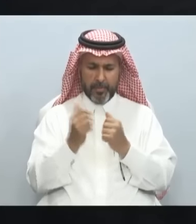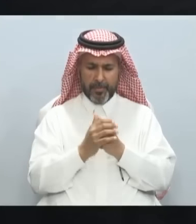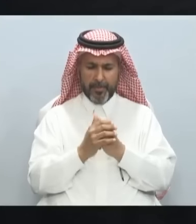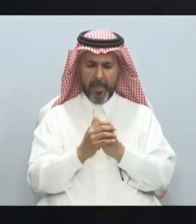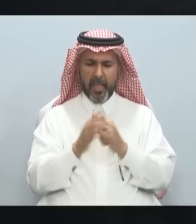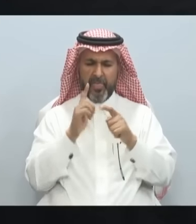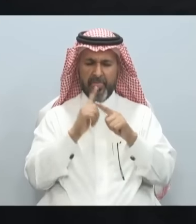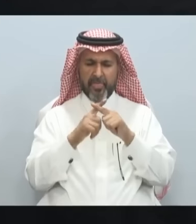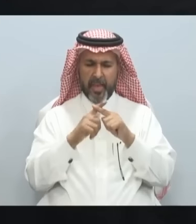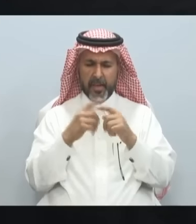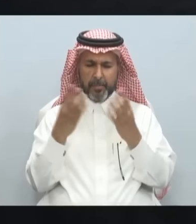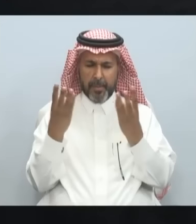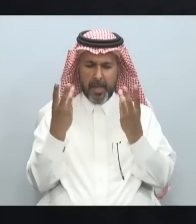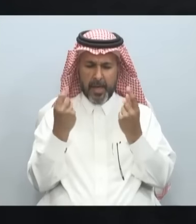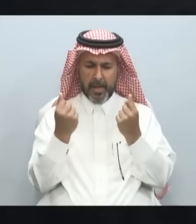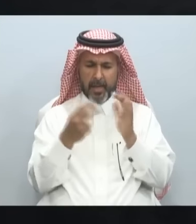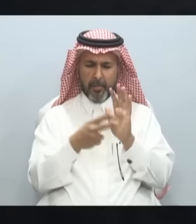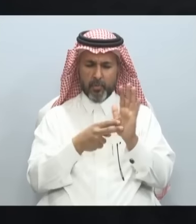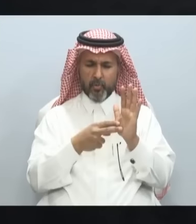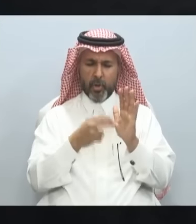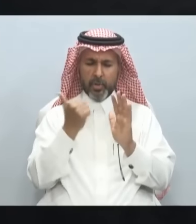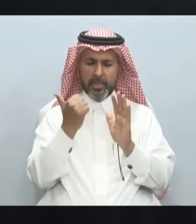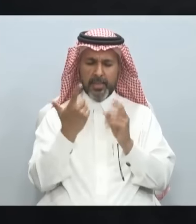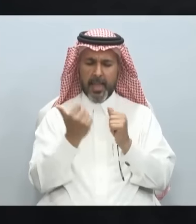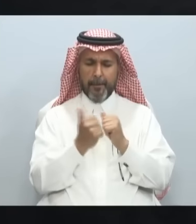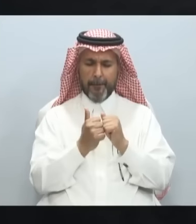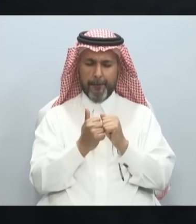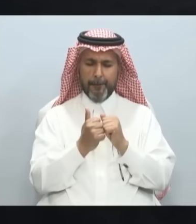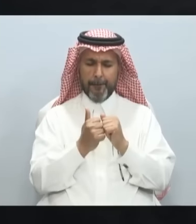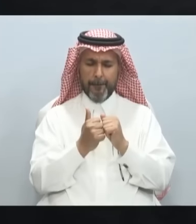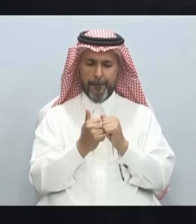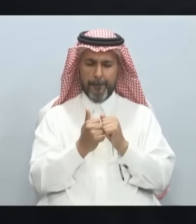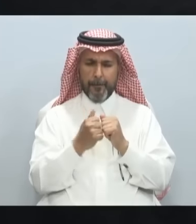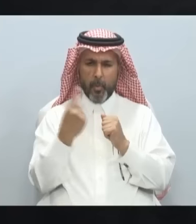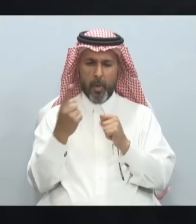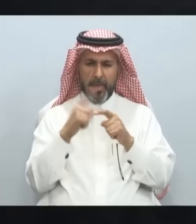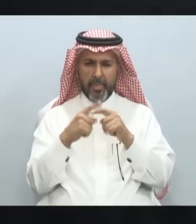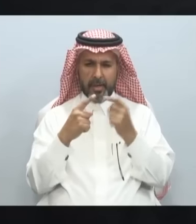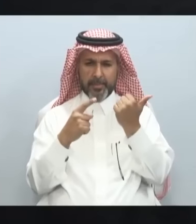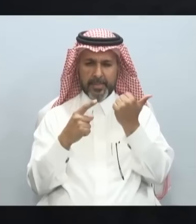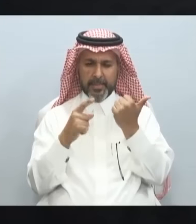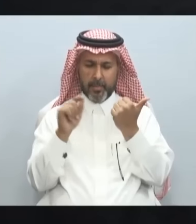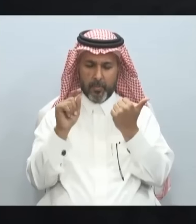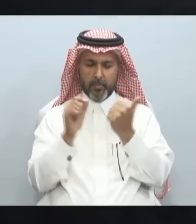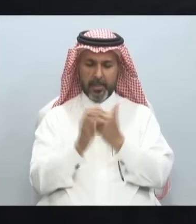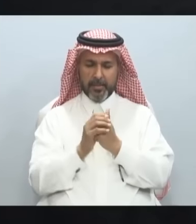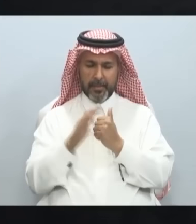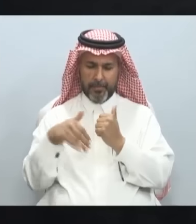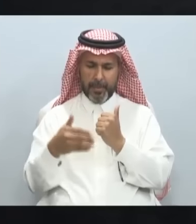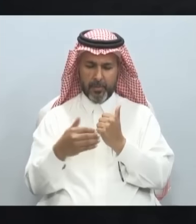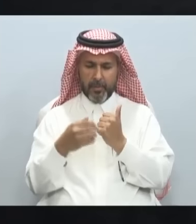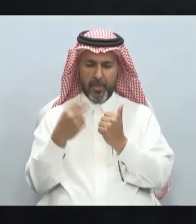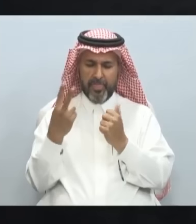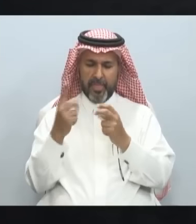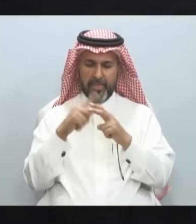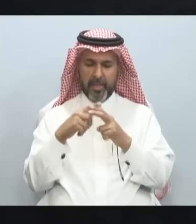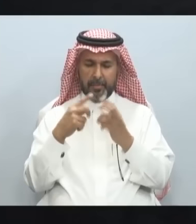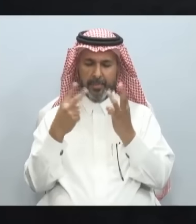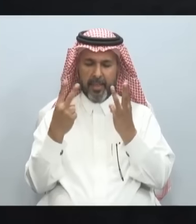كل عددين نضربهم ببعض ويكون ناتجهم سته حاصل هم سته واحد ضرب سته كذلك اثنين ضرب